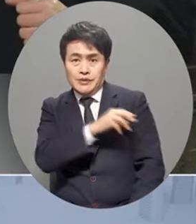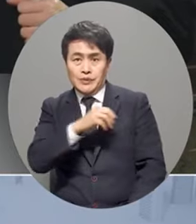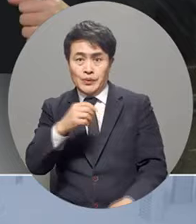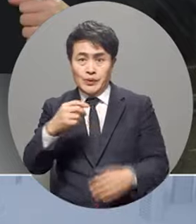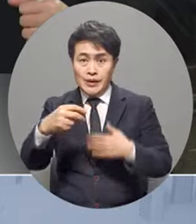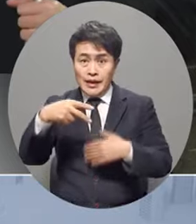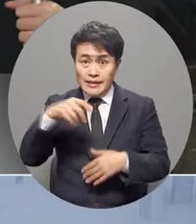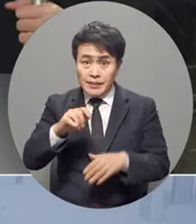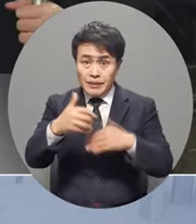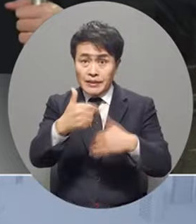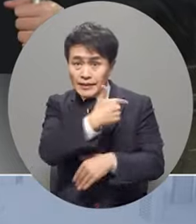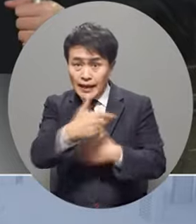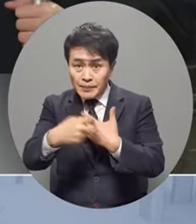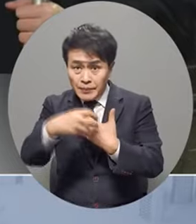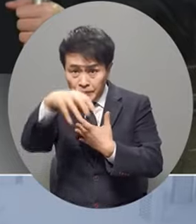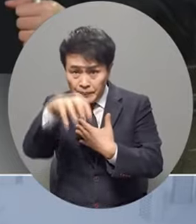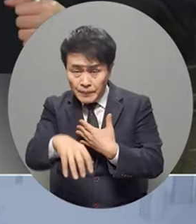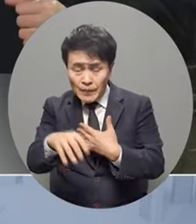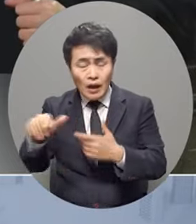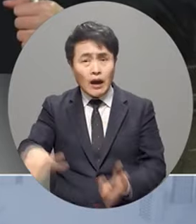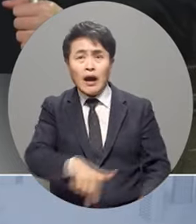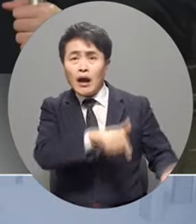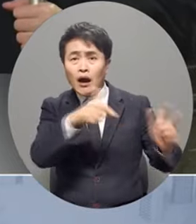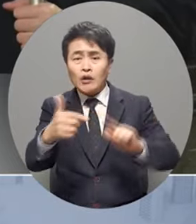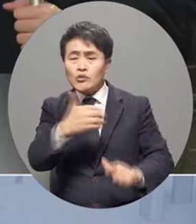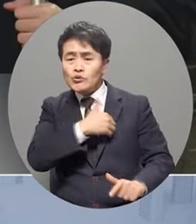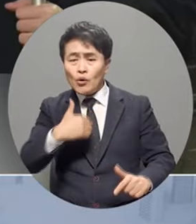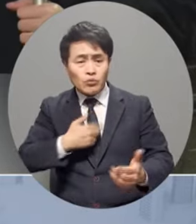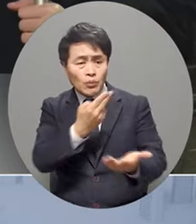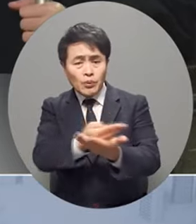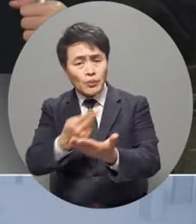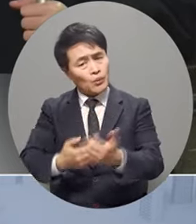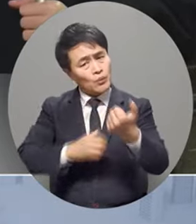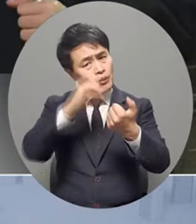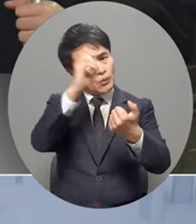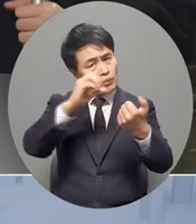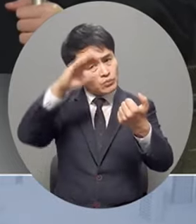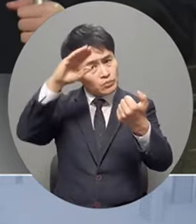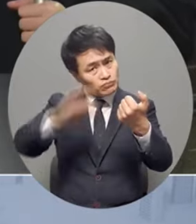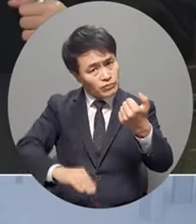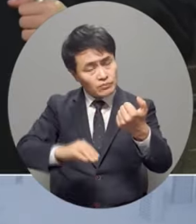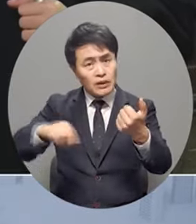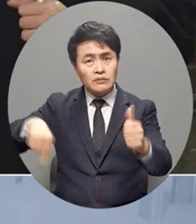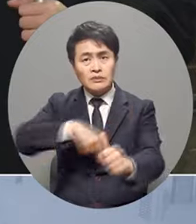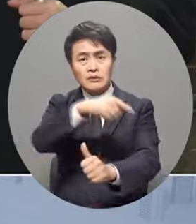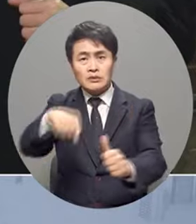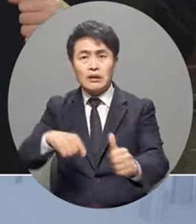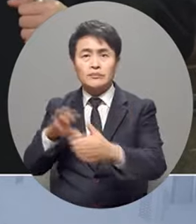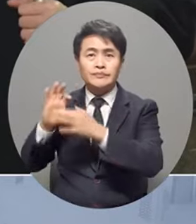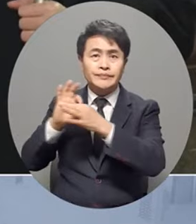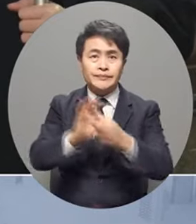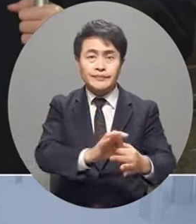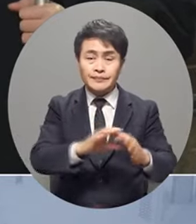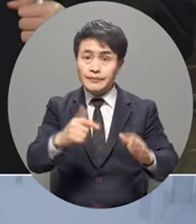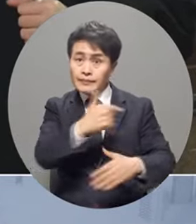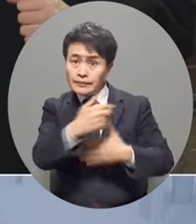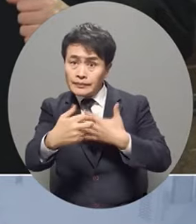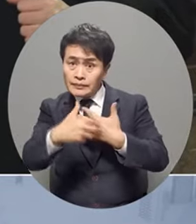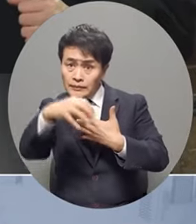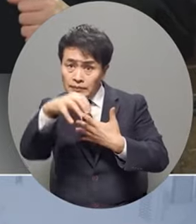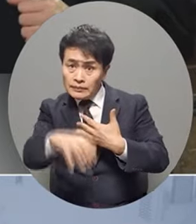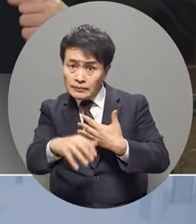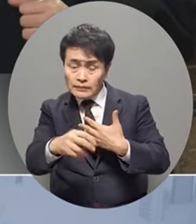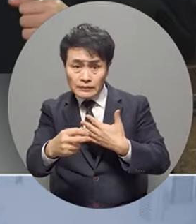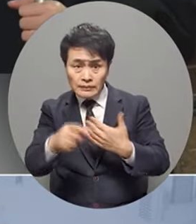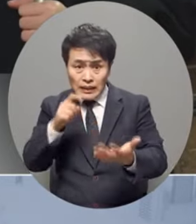서울의 다른 대형 병원들도 하루 종일 여유 병상이 50% 미만인 상황이 계속됐습니다. 대형 병원들의 응급실의